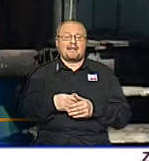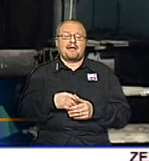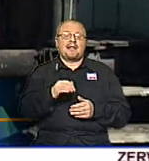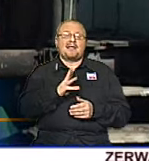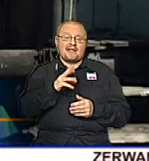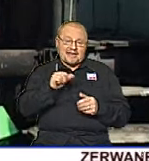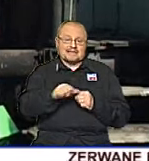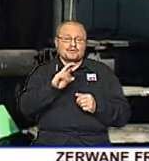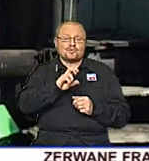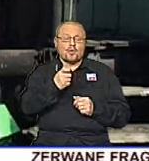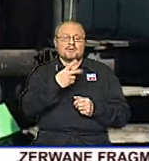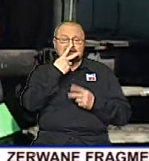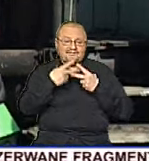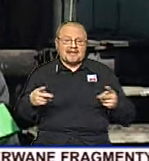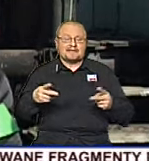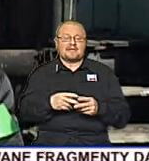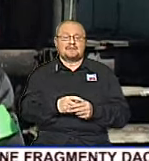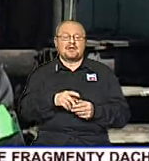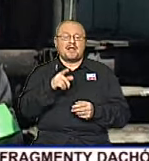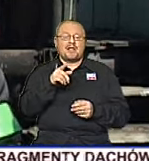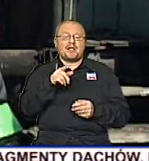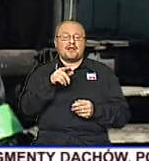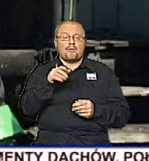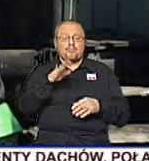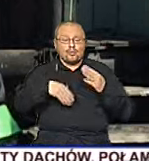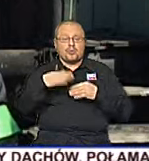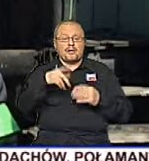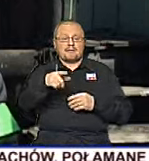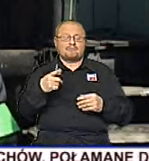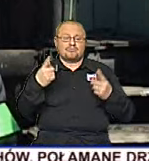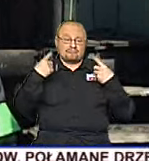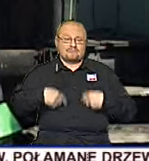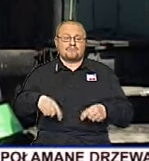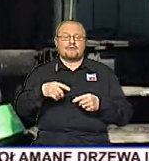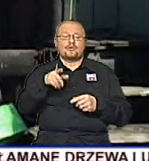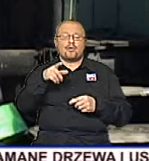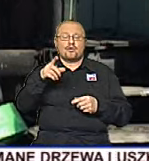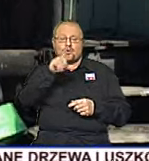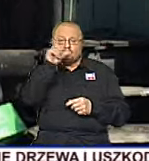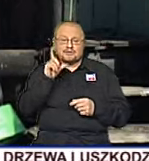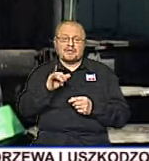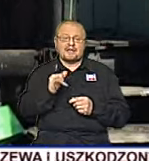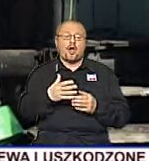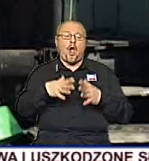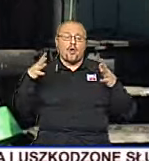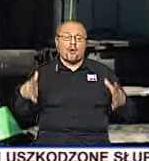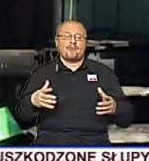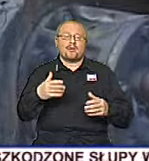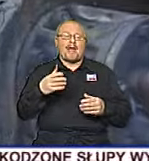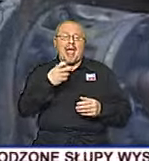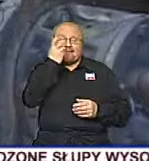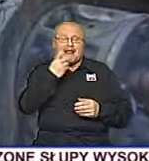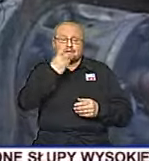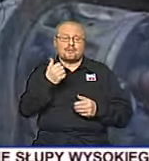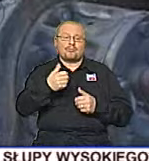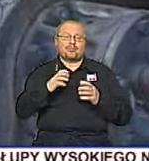to zwiedzać i tak naprawdę no, on z jednej strony buduje tożsamość mieszkańców, a z drugiej strony jest ogromną atrakcją turystyczną.